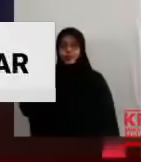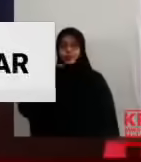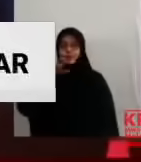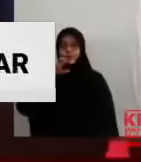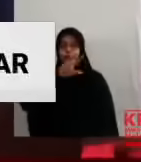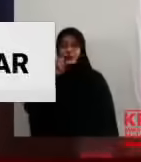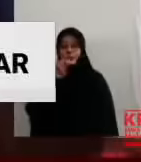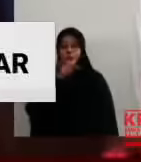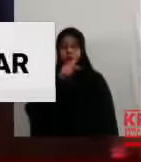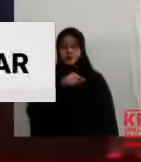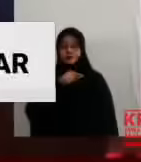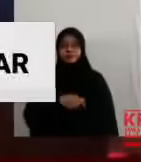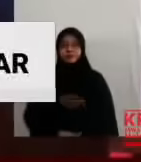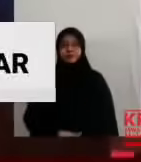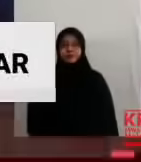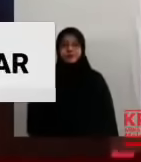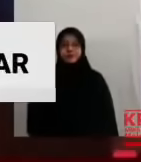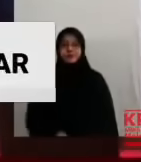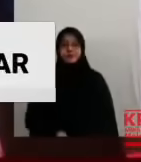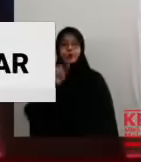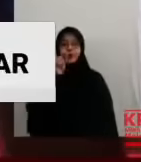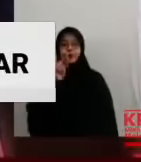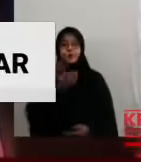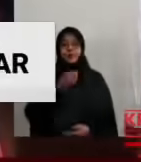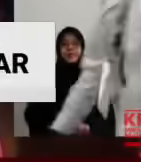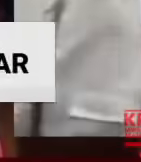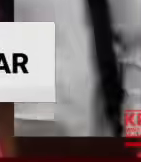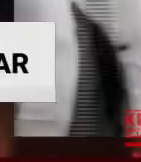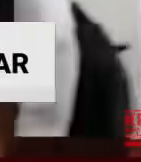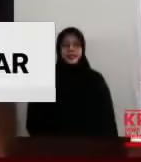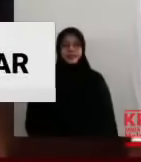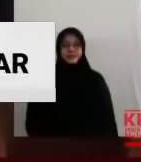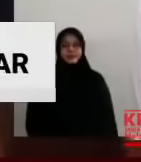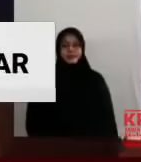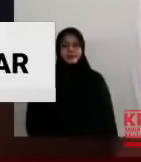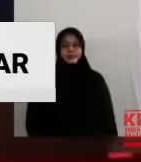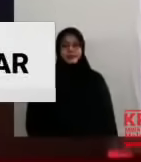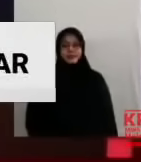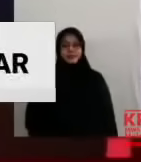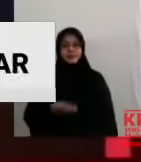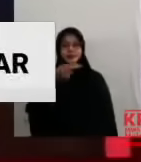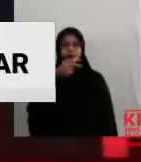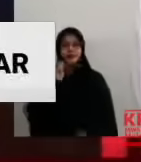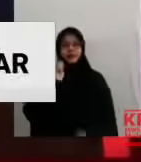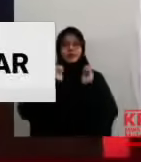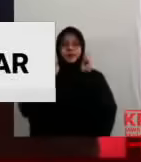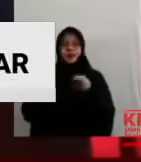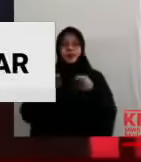Jawa Barat untuk di daftarkan